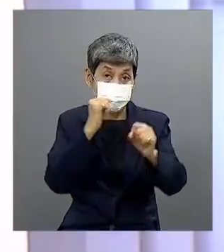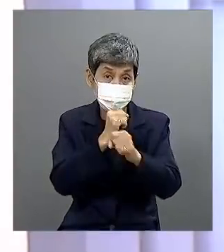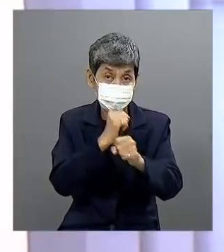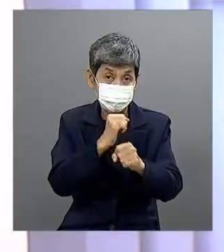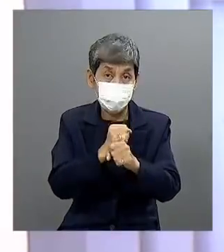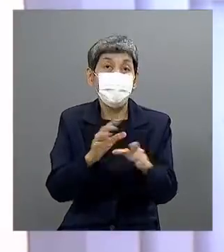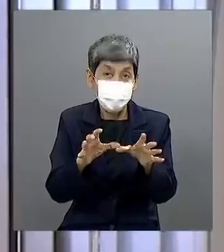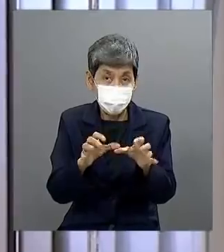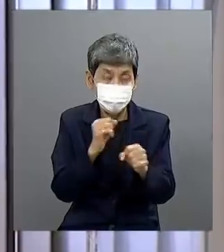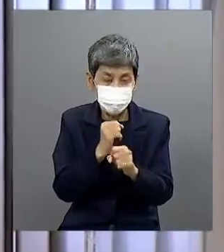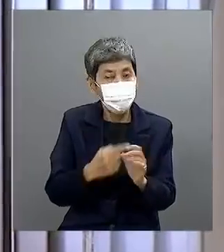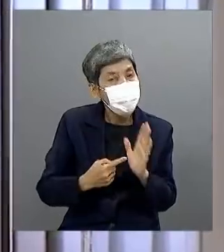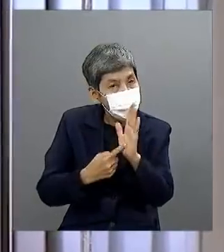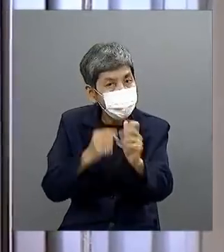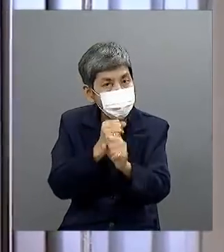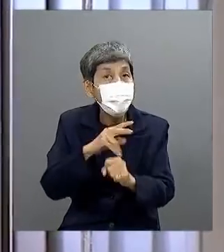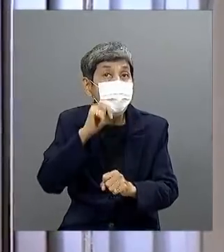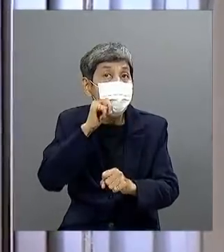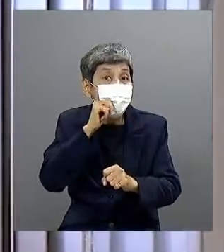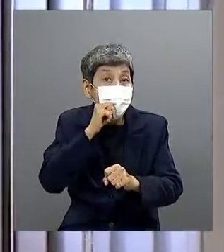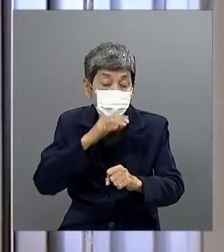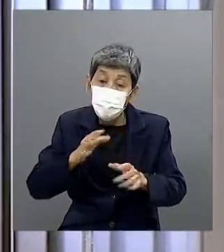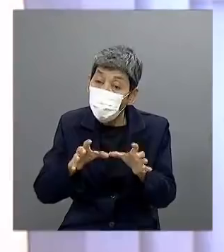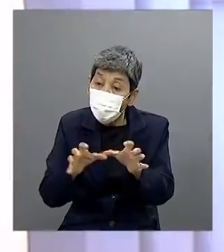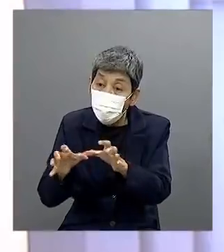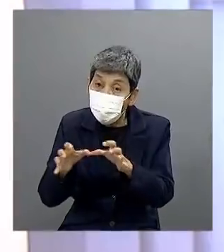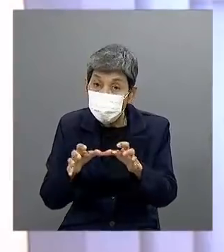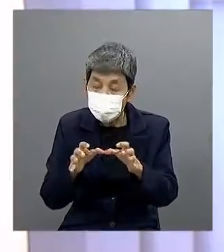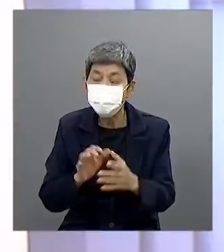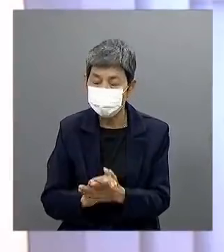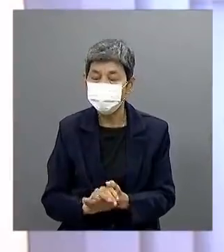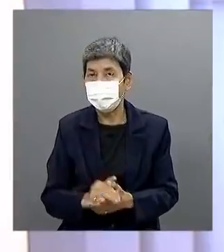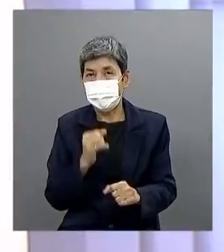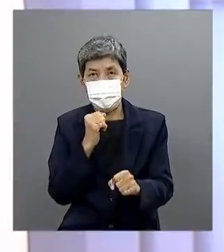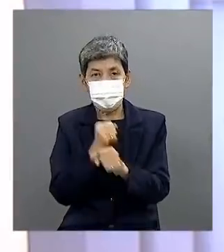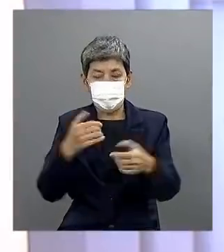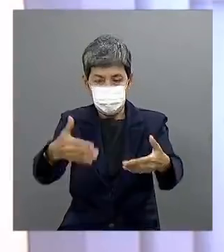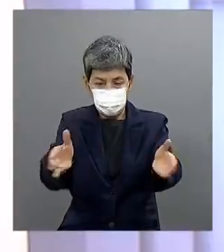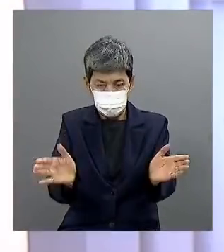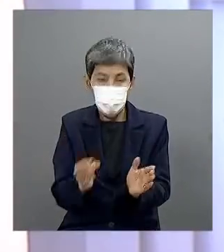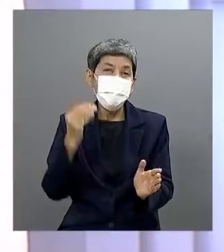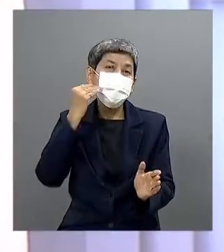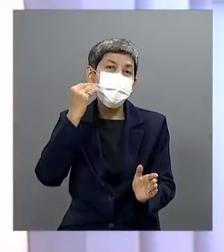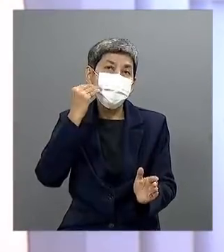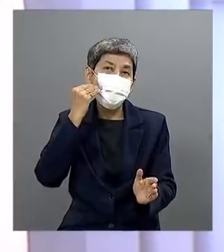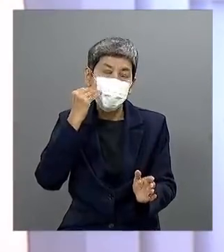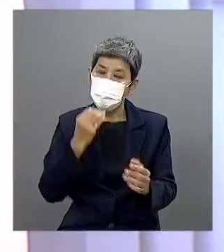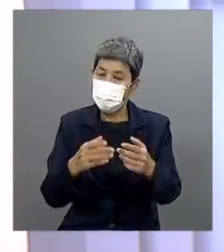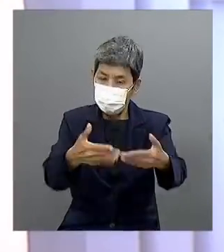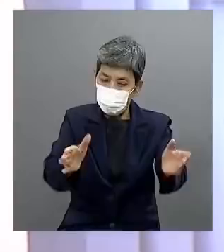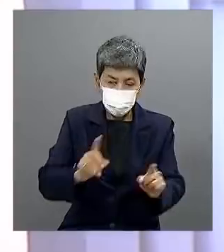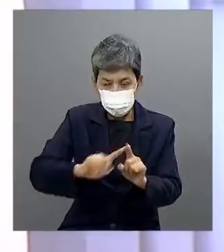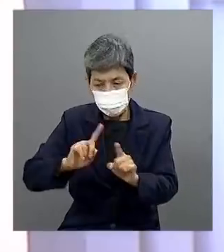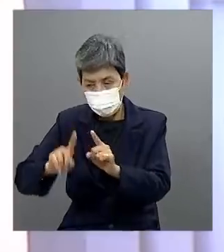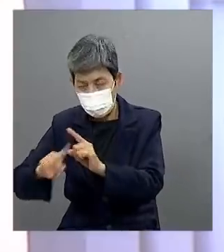ำเสนอ ที่แบบน้ำใสๆปูตัวใหญ่ๆเลยนะ แล้วก็ทำในบ่อปูในบ้านเนาะกะละมุงกะละมังอะไรก็ว่าไปจากตอนแรกเนี่ยเพ